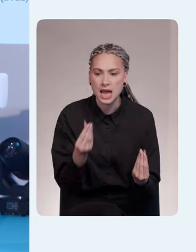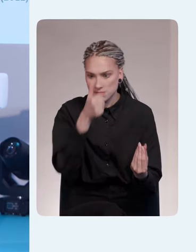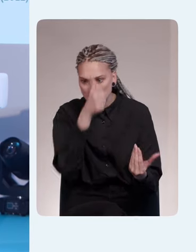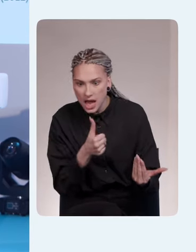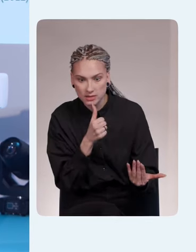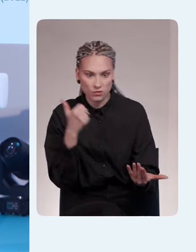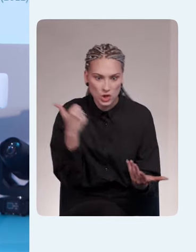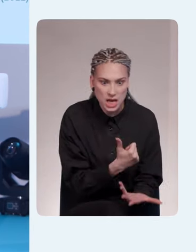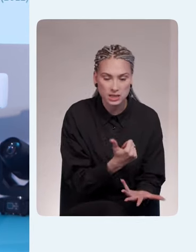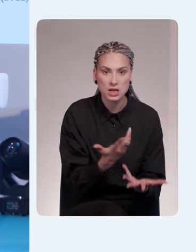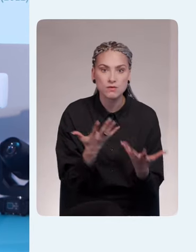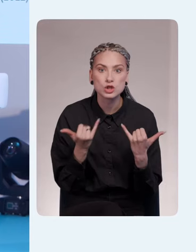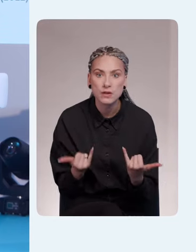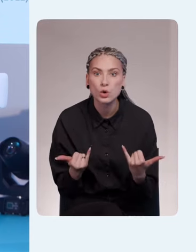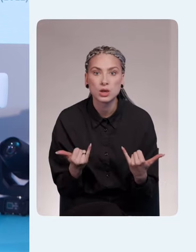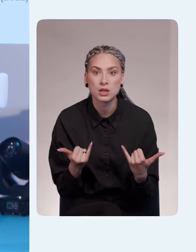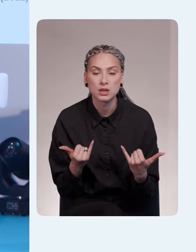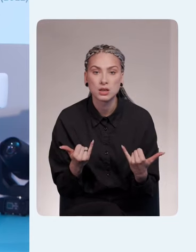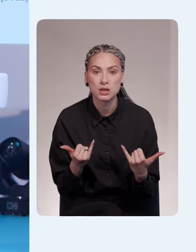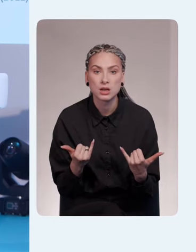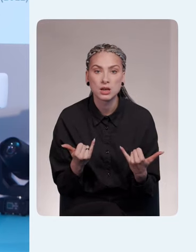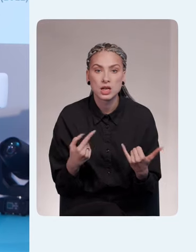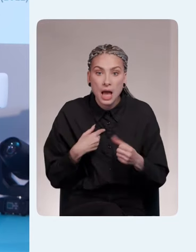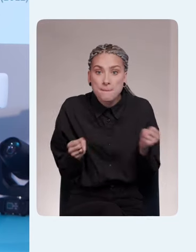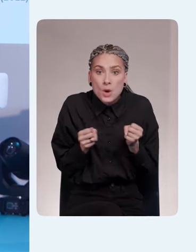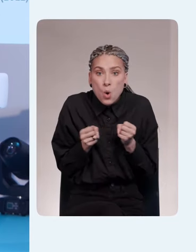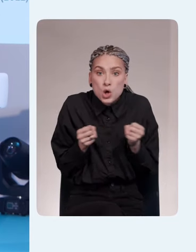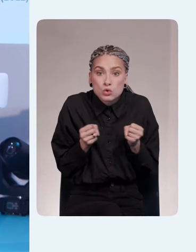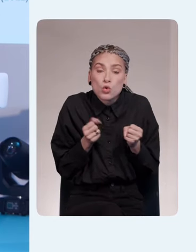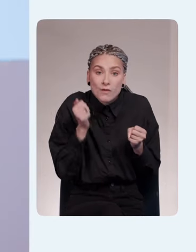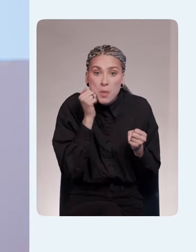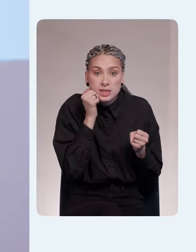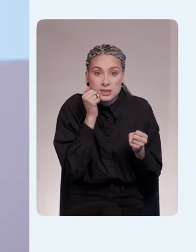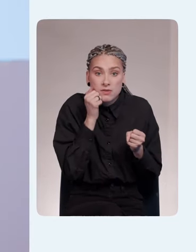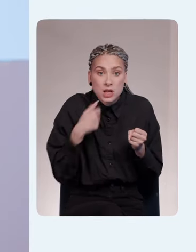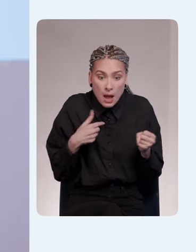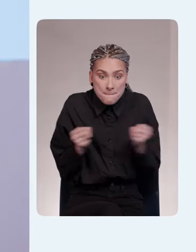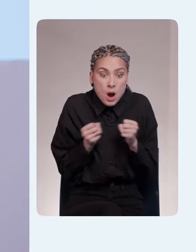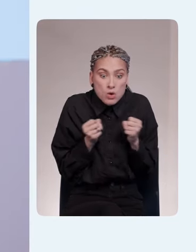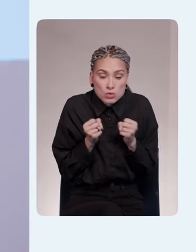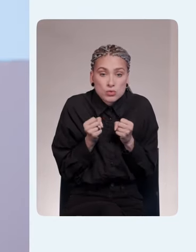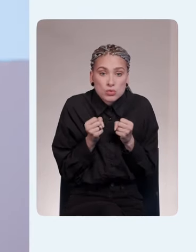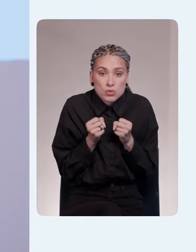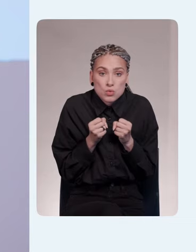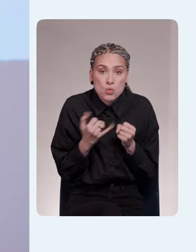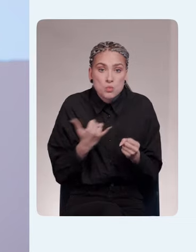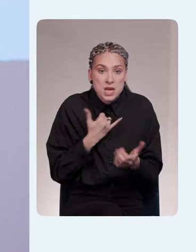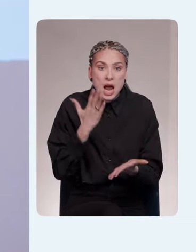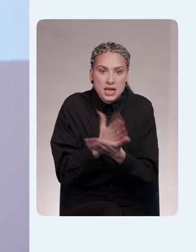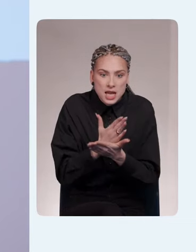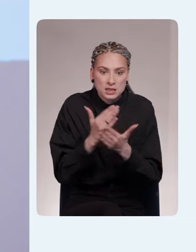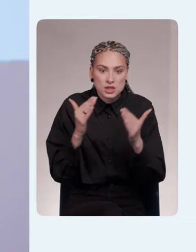месяца, недели? Вот сегодня. Ну, я мерзну в Москве. Я мерзну. У меня есть